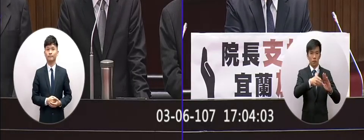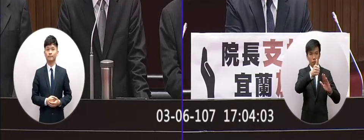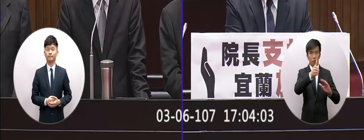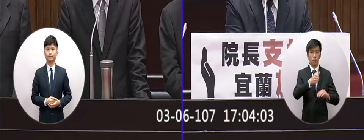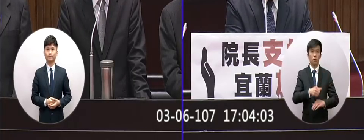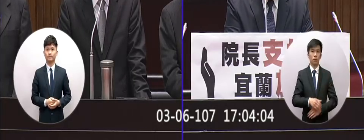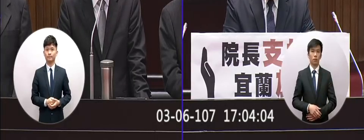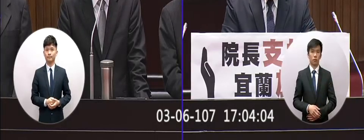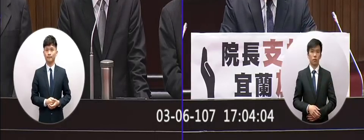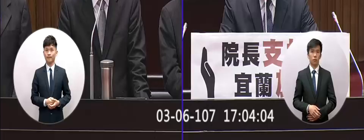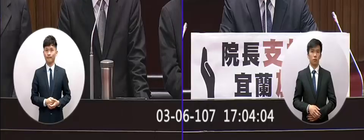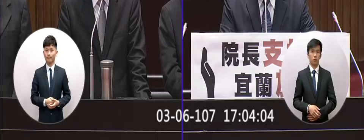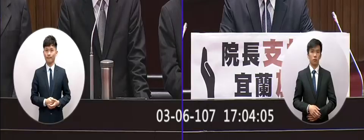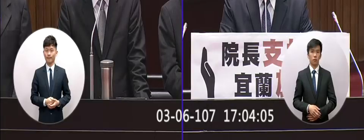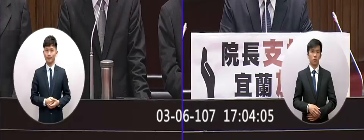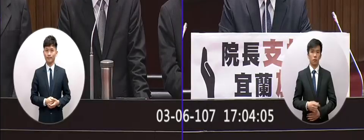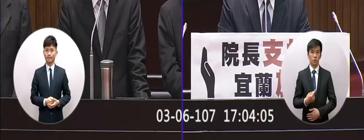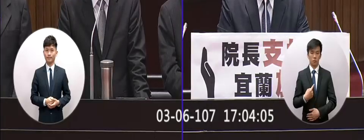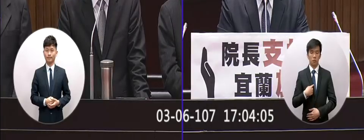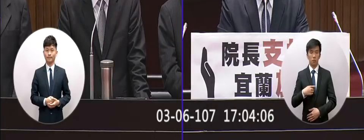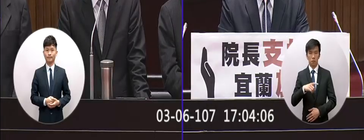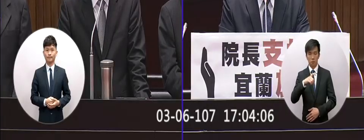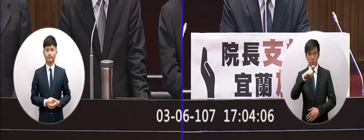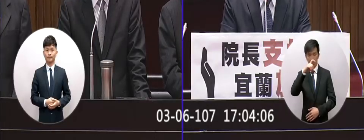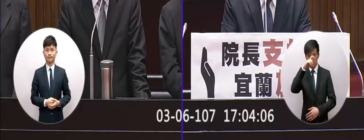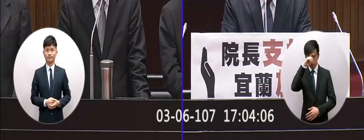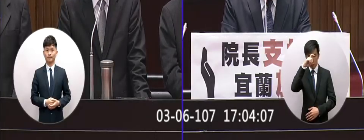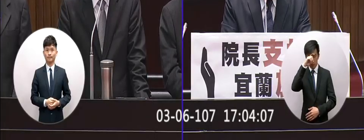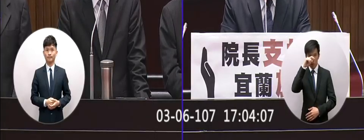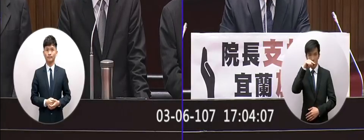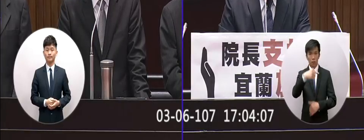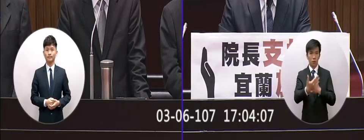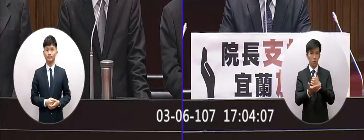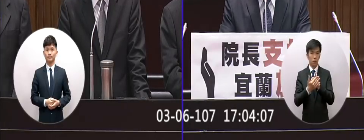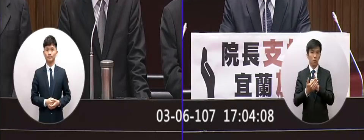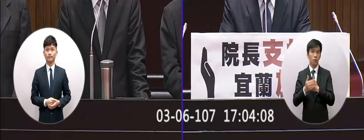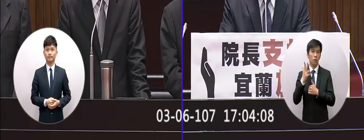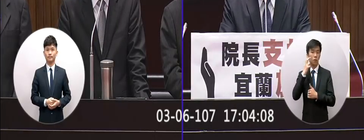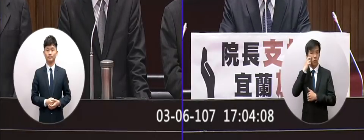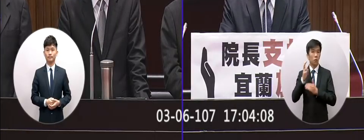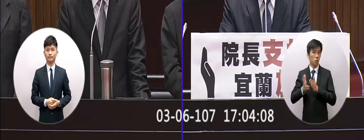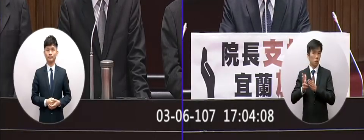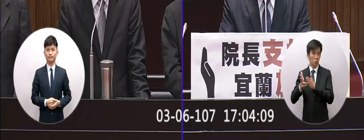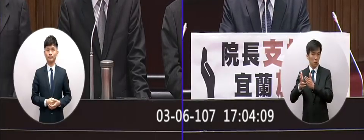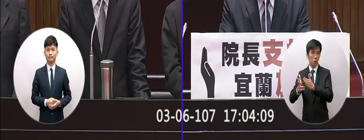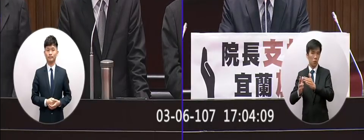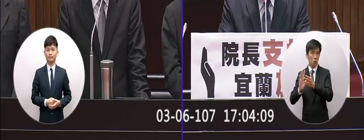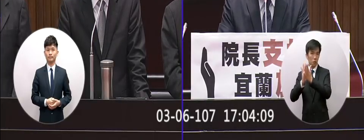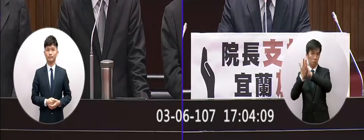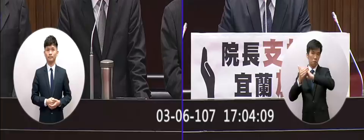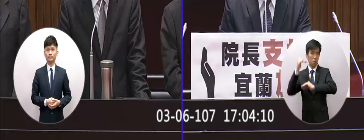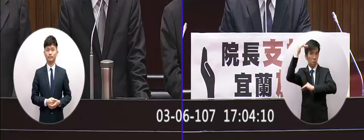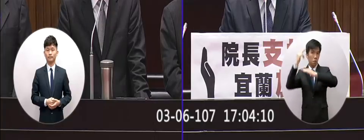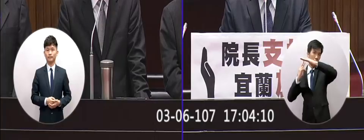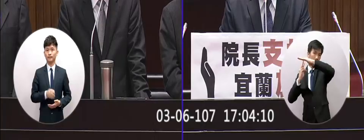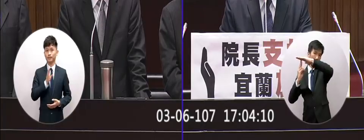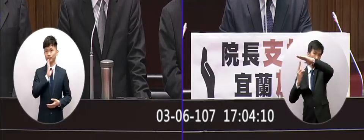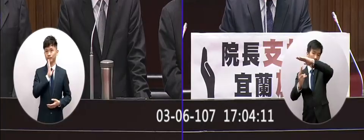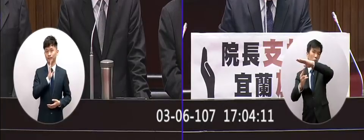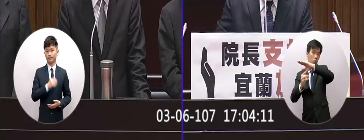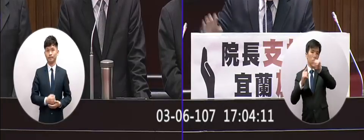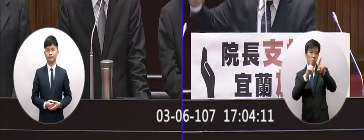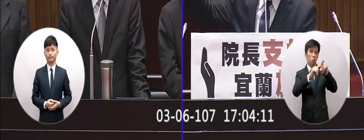在这里就希望你，因为整个铁路的高架化是符合世界的 TOD 的一个发展的趋